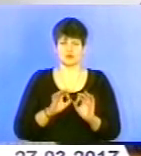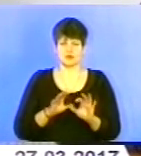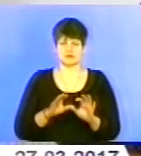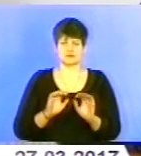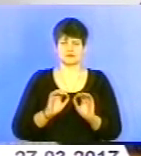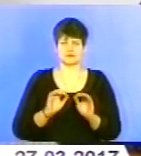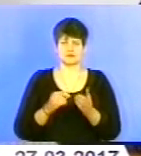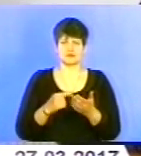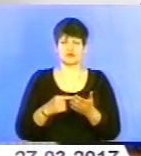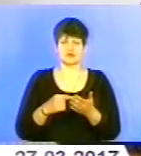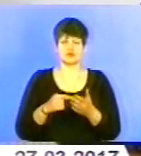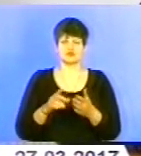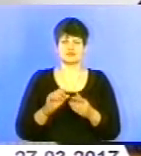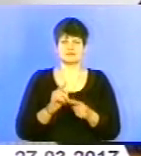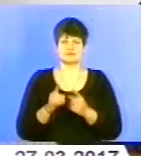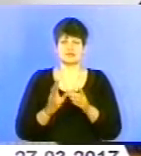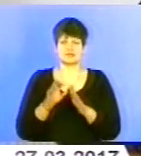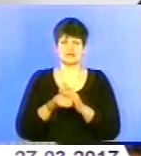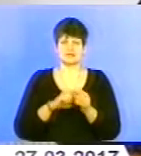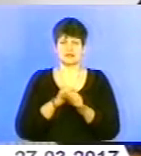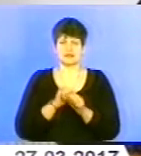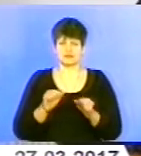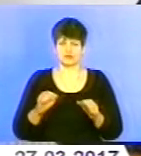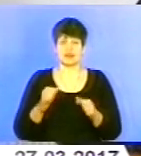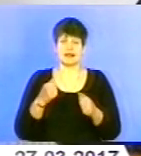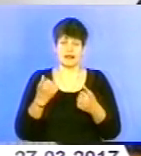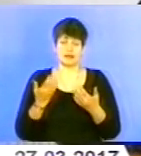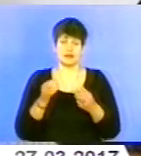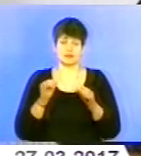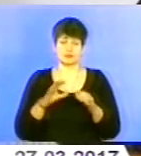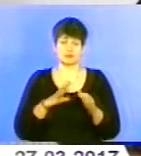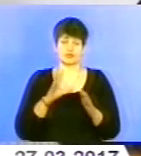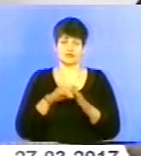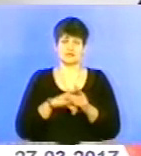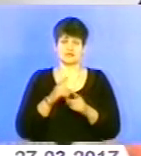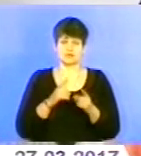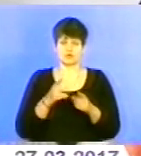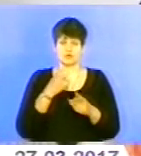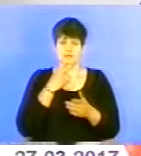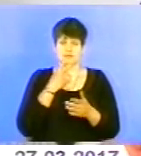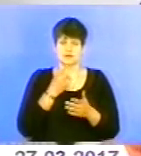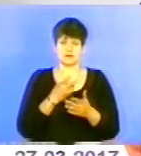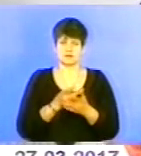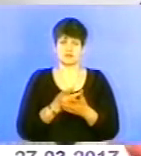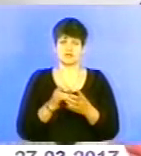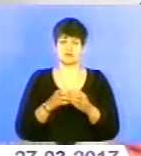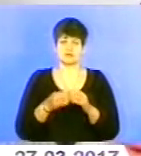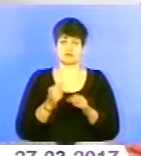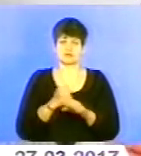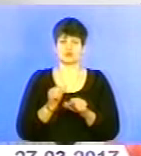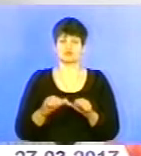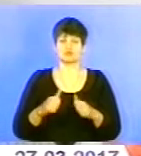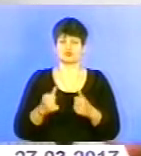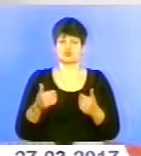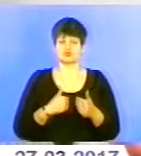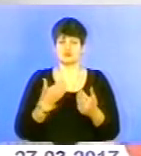обґрунтування і пояснення, що зміни внести не можна. По іншій частині, де це є можливо, це було враховано і передбачено за результатами роботи комісії. Хочу ще раз